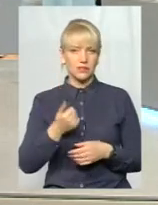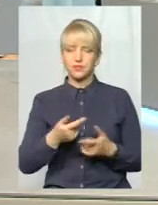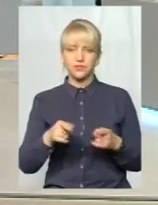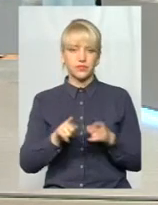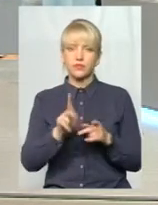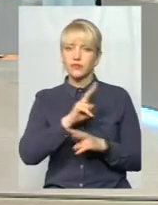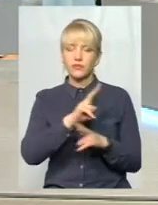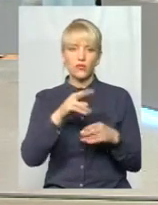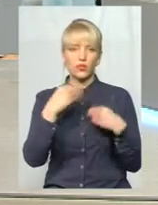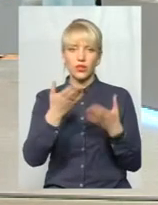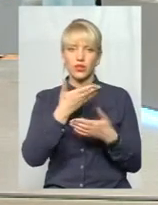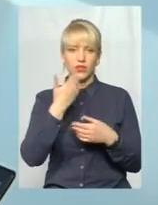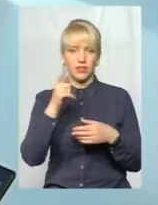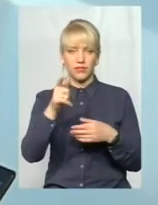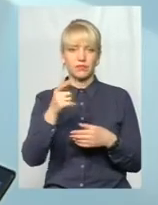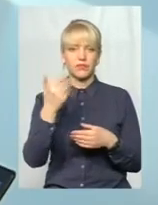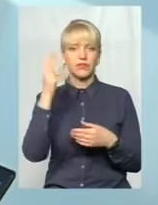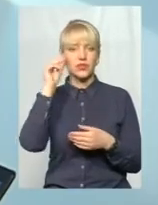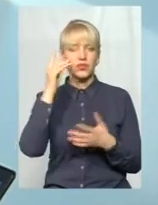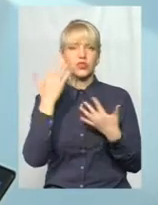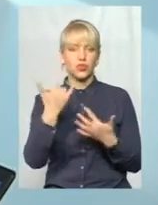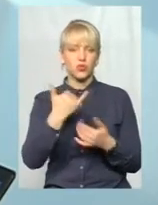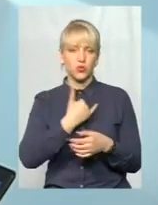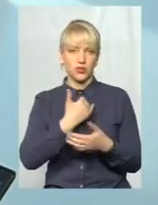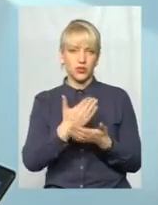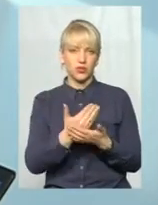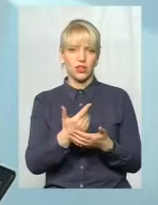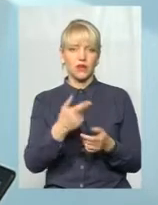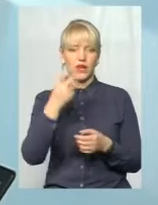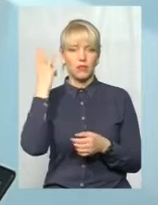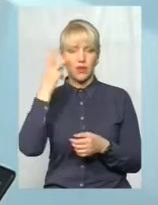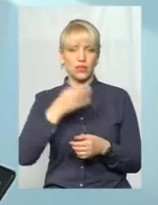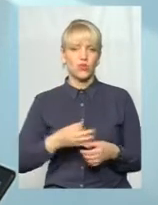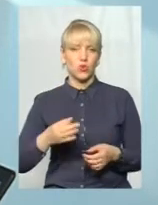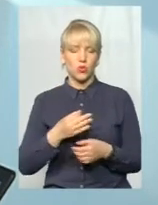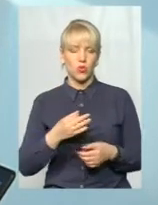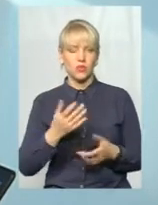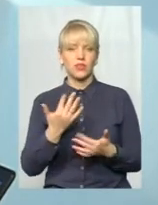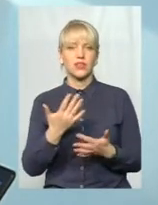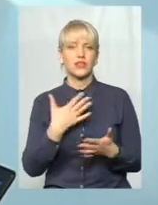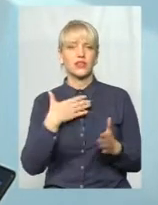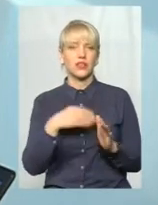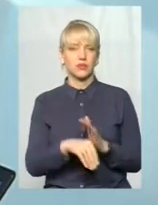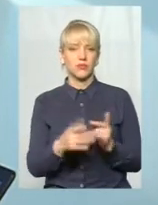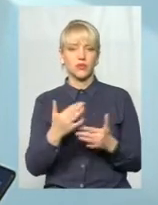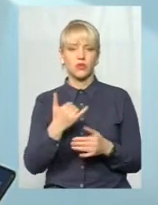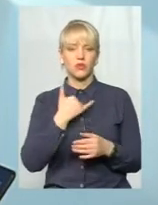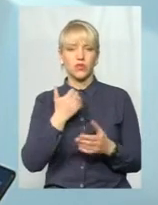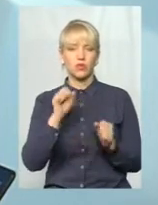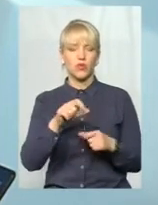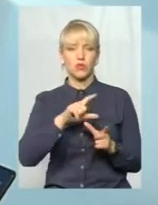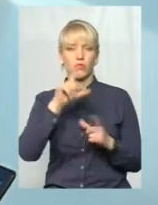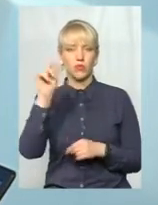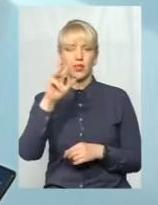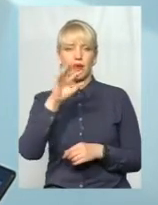Ми не знаємо навіть офіційно, скільки в нас в Україні, чи навіть в Хмельницькій області, скільки було. Скільки в нас з області могло поїхати на